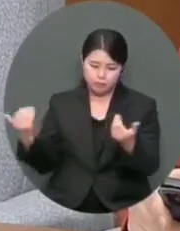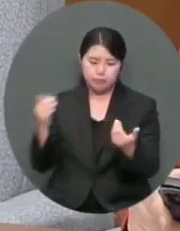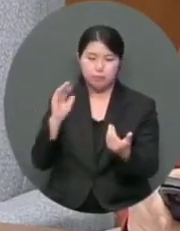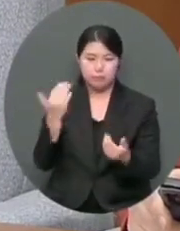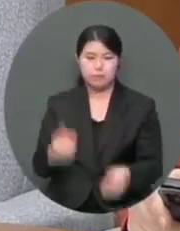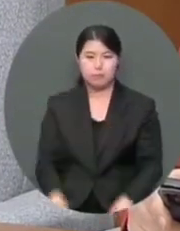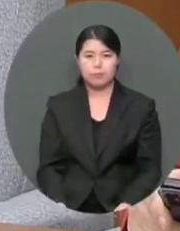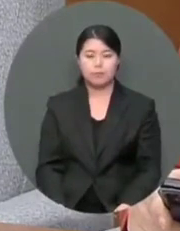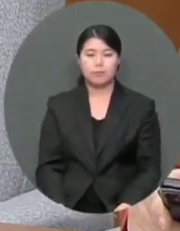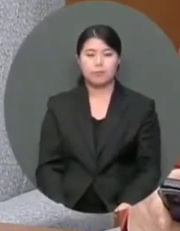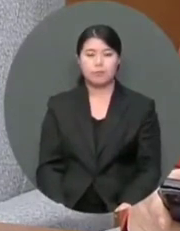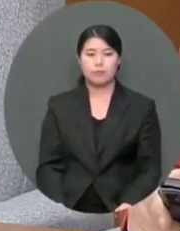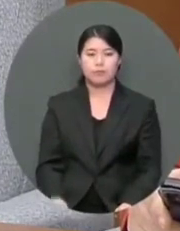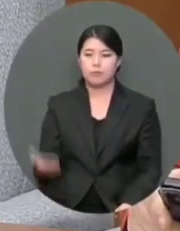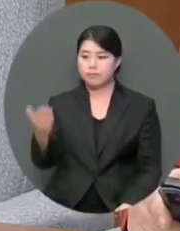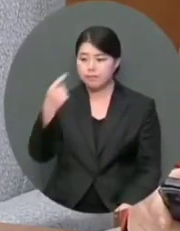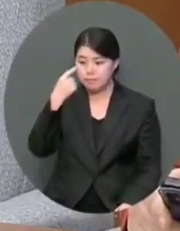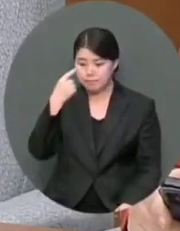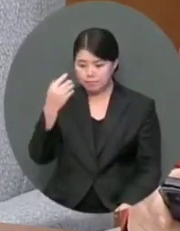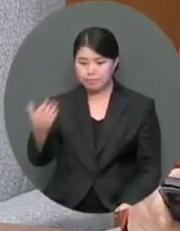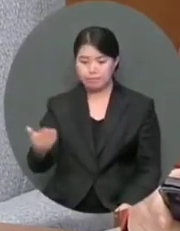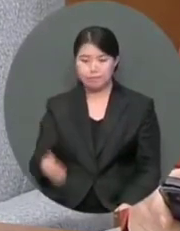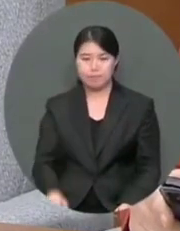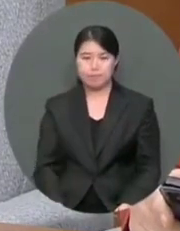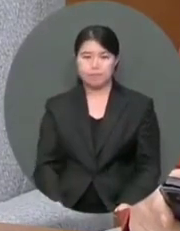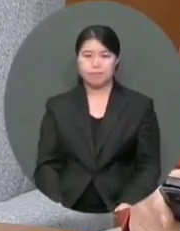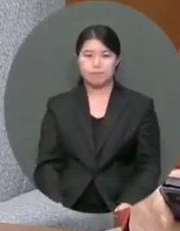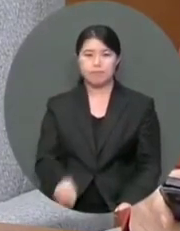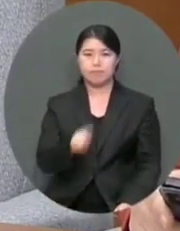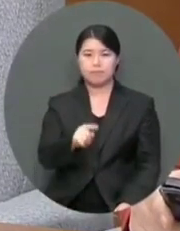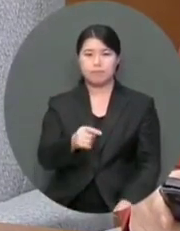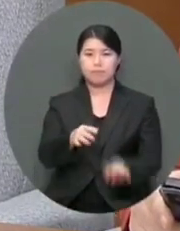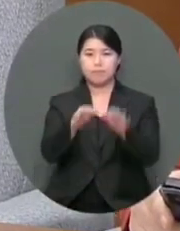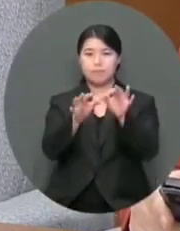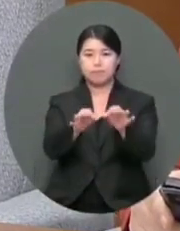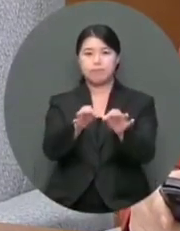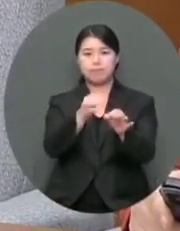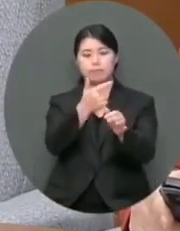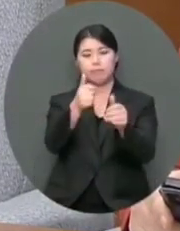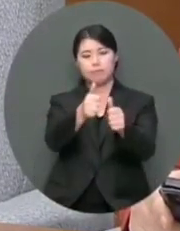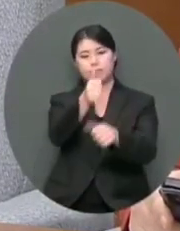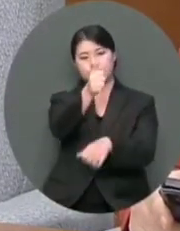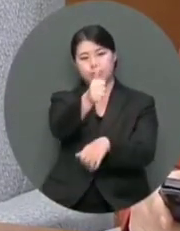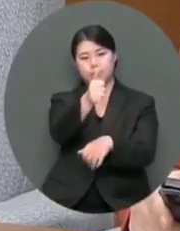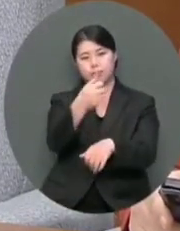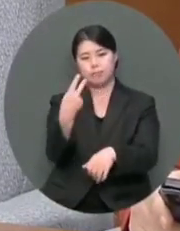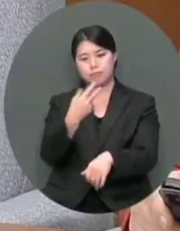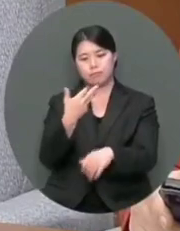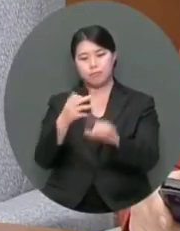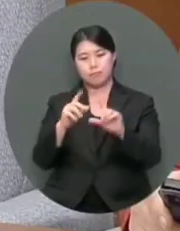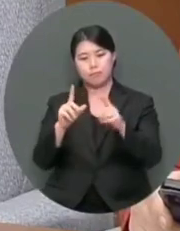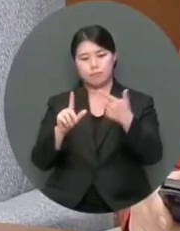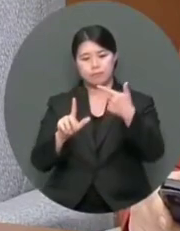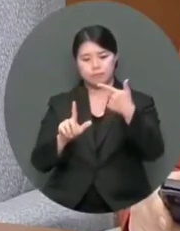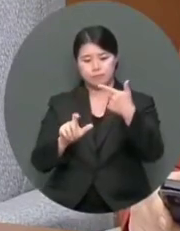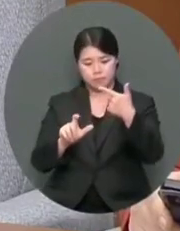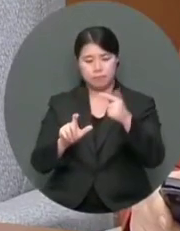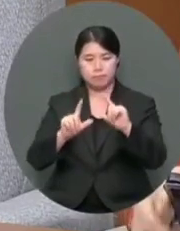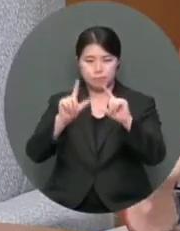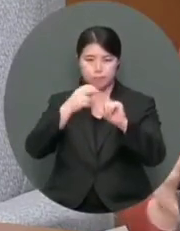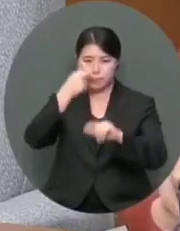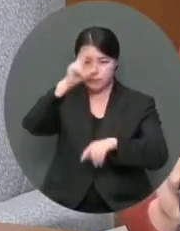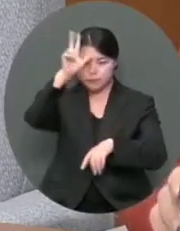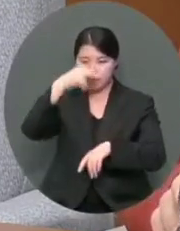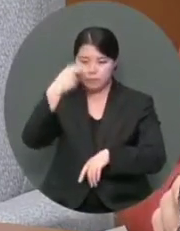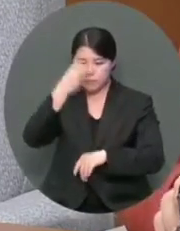좀 여쭤보겠는데요. 이 김명수 대법원장의 2018년 6월 15일 검찰 수사 협조하겠다.